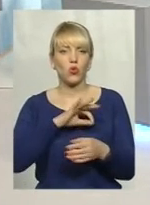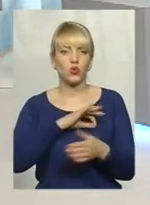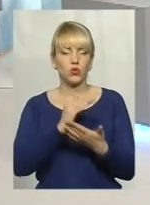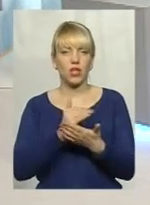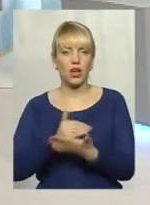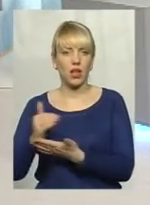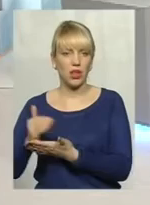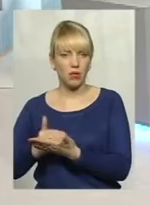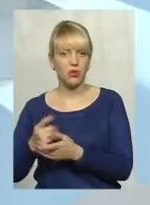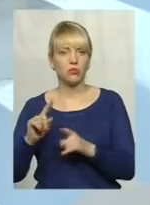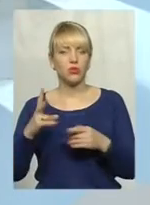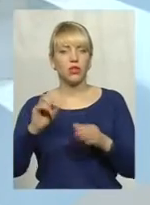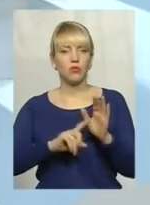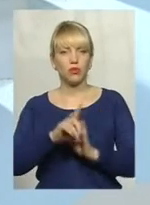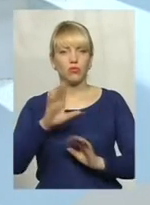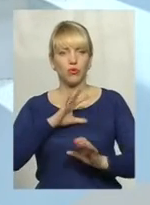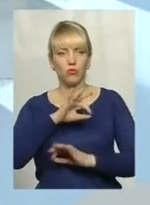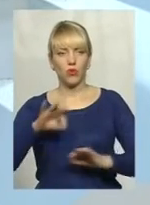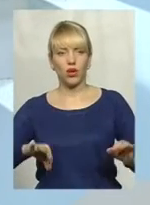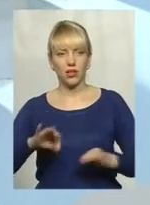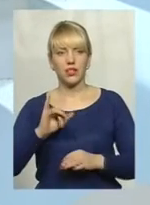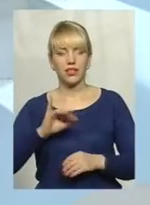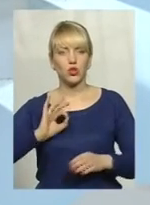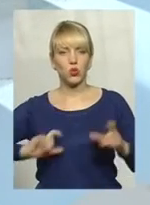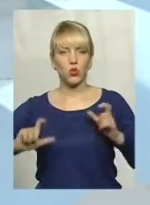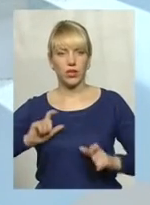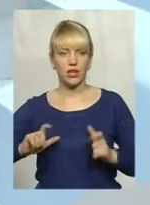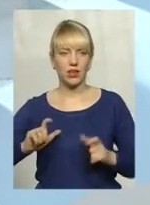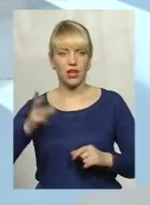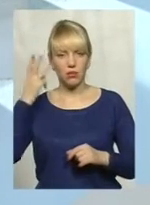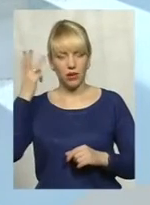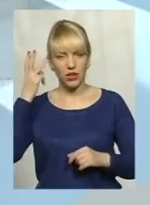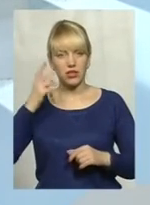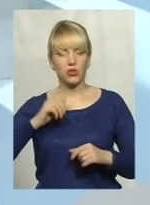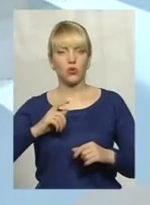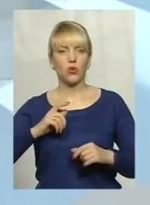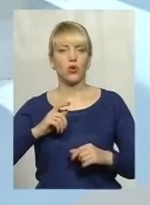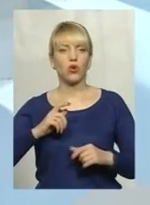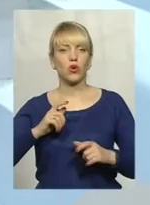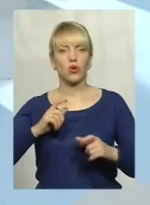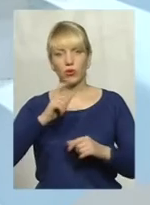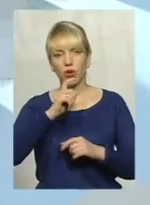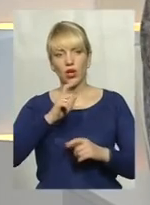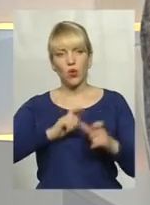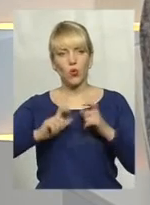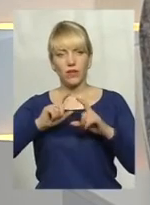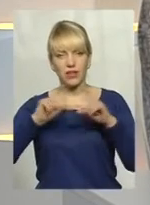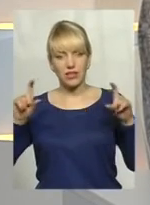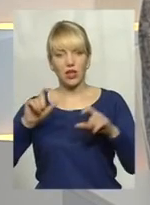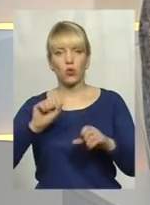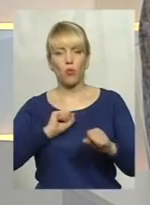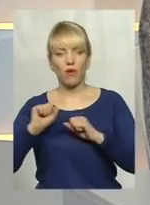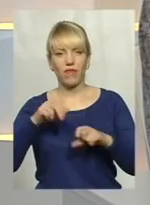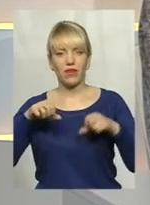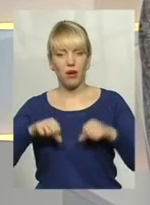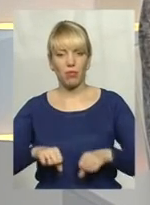тому що на початку проєкту, до речі, студенти Хмельницького університету управління та права направляли інформаційні запити, ну, щоб ми отримали з